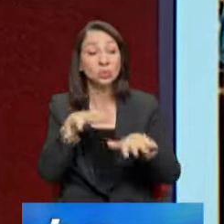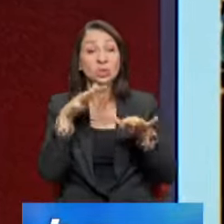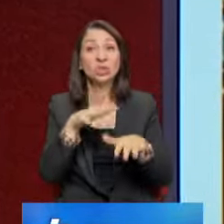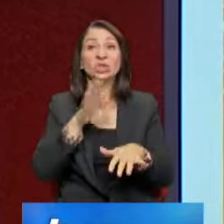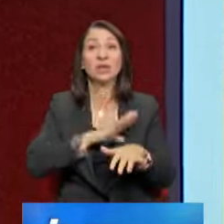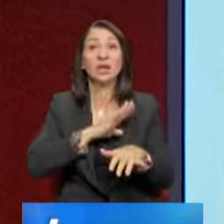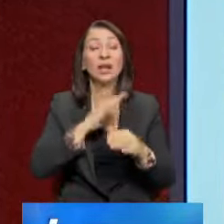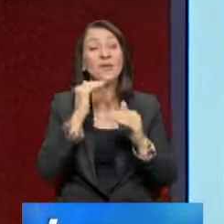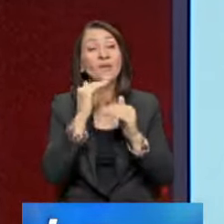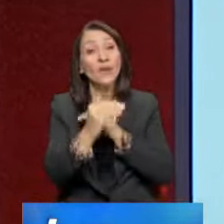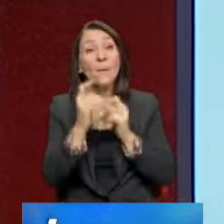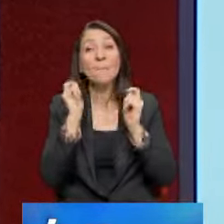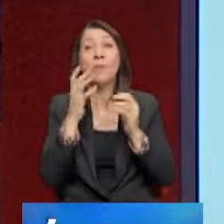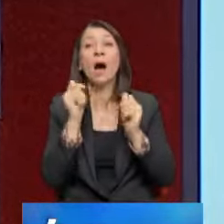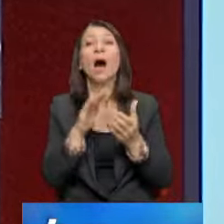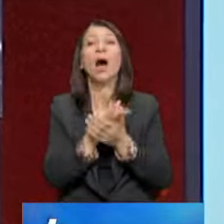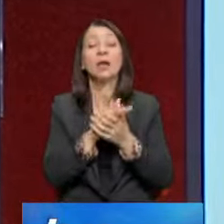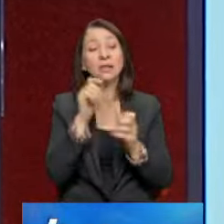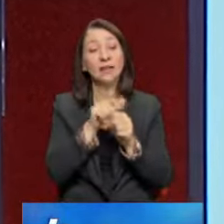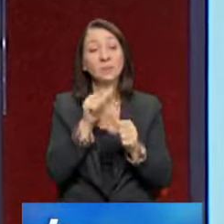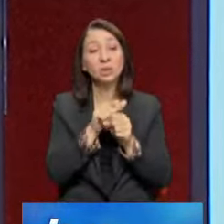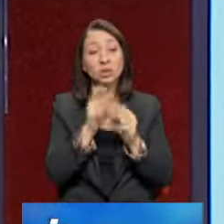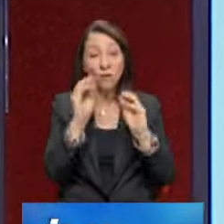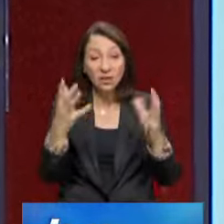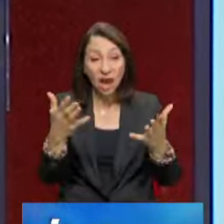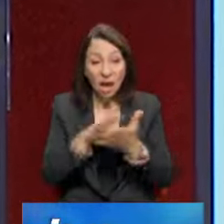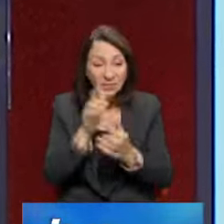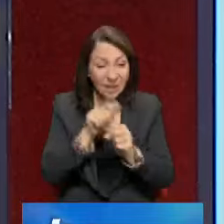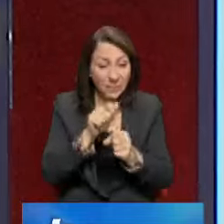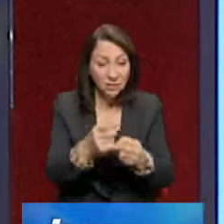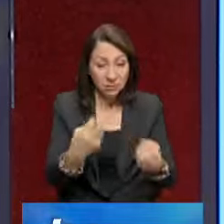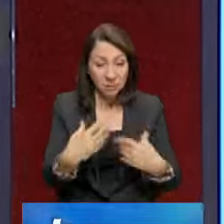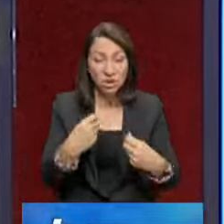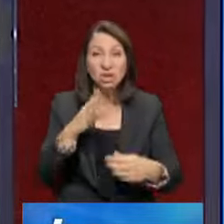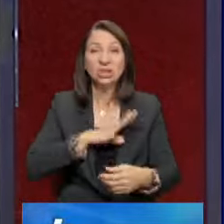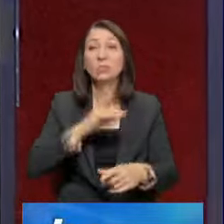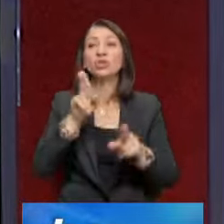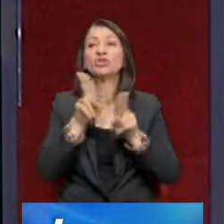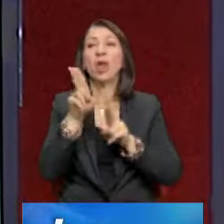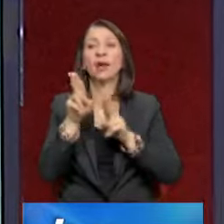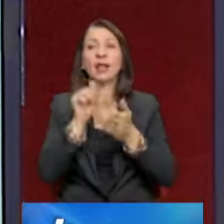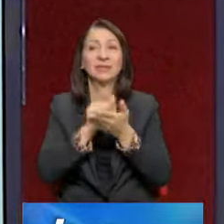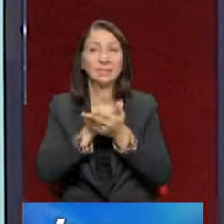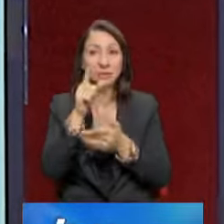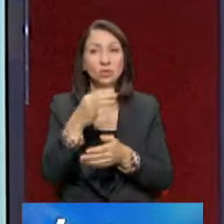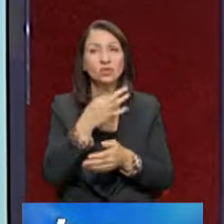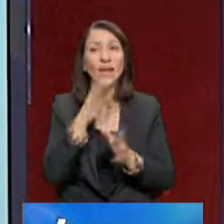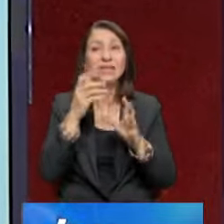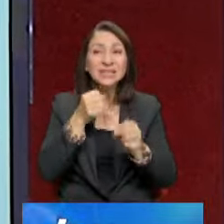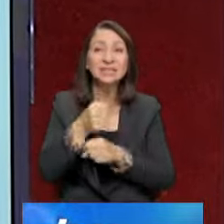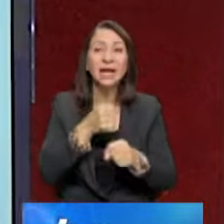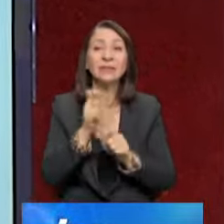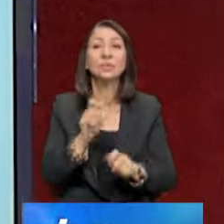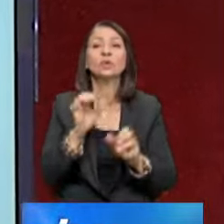şikayetçi. Vatandaş pahalılıktan, ayakkabı tamircileri yoğunluktan şikayetçi diyor. Burası Çanakkale Gazetesi. Lütfen ısrar